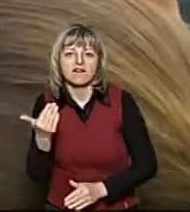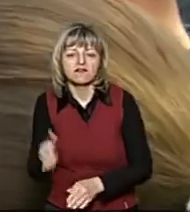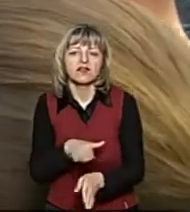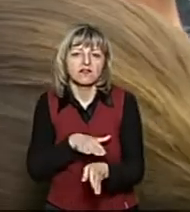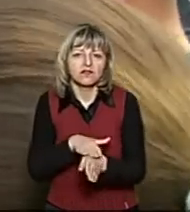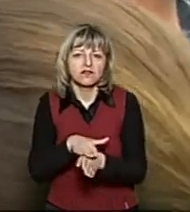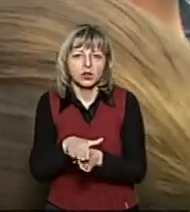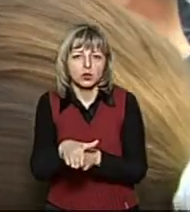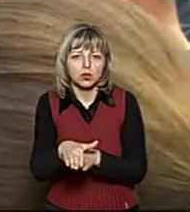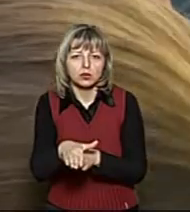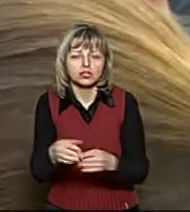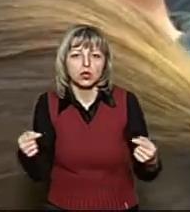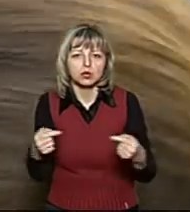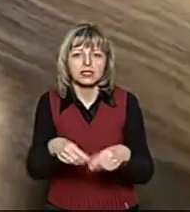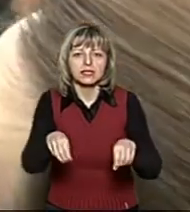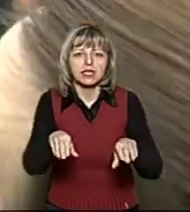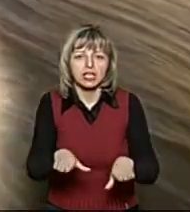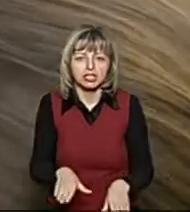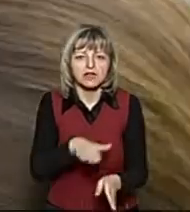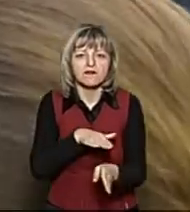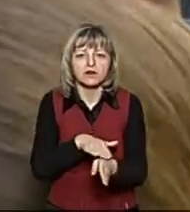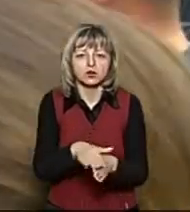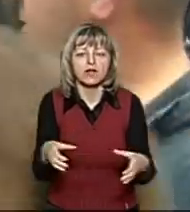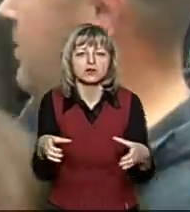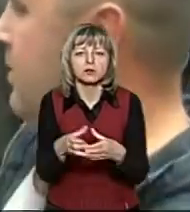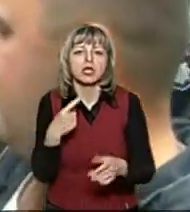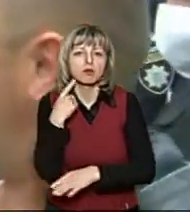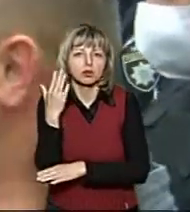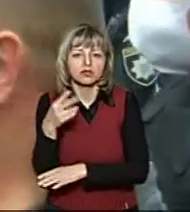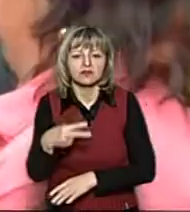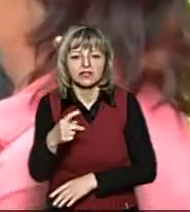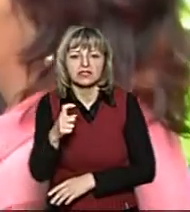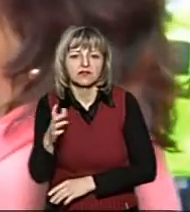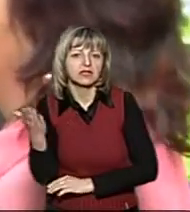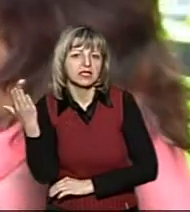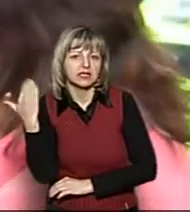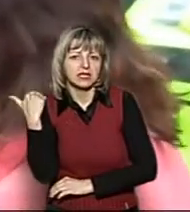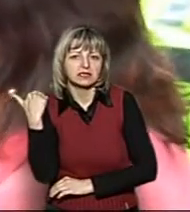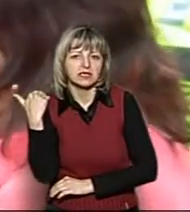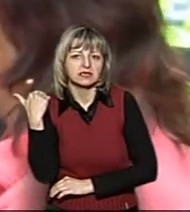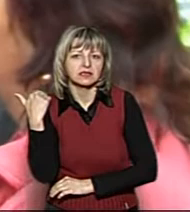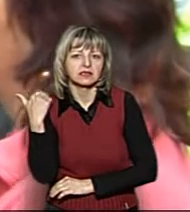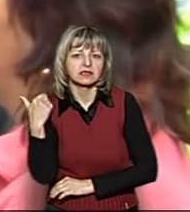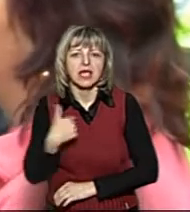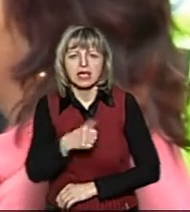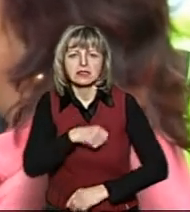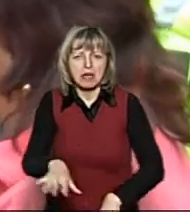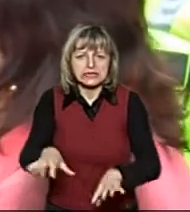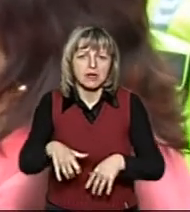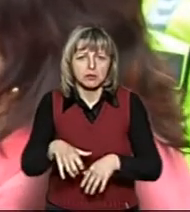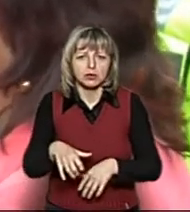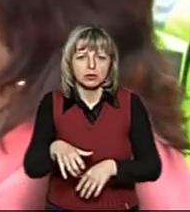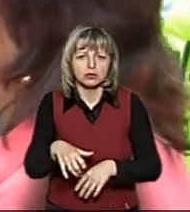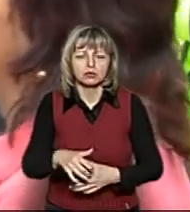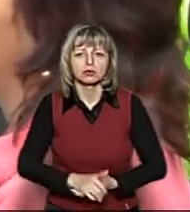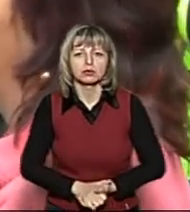наразі конкретне рішення виконавчого комітету, яке проголосовано 20 хвилин назад. Я його сама заберу. Я стою